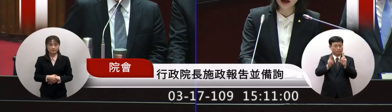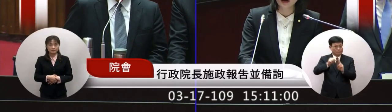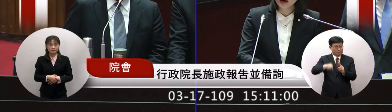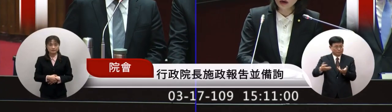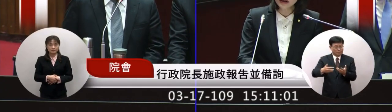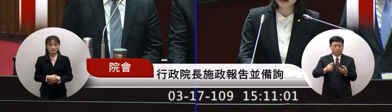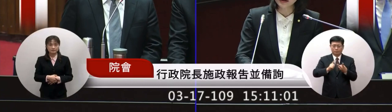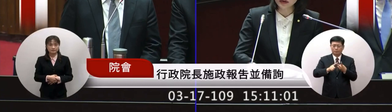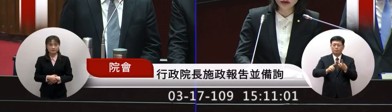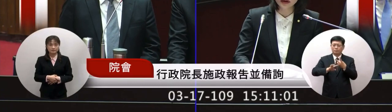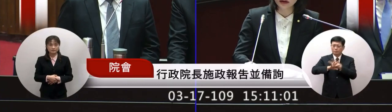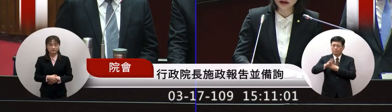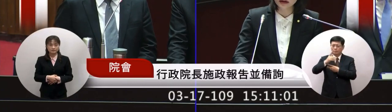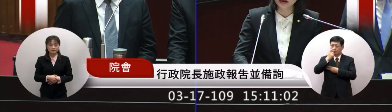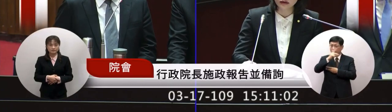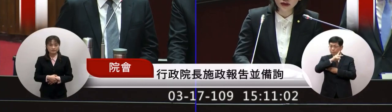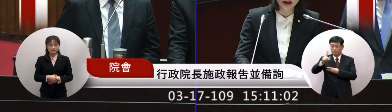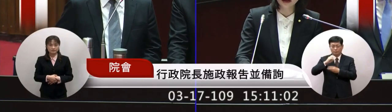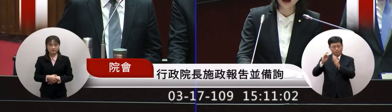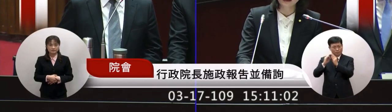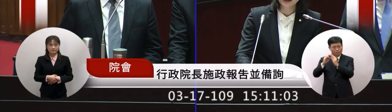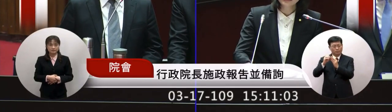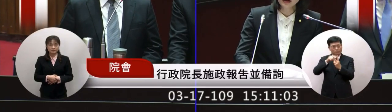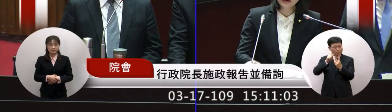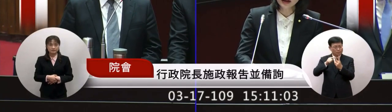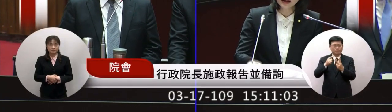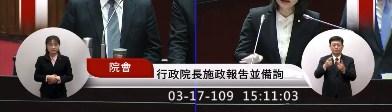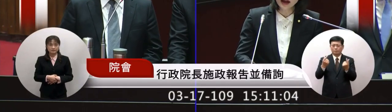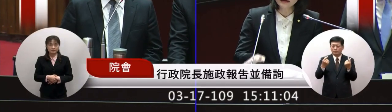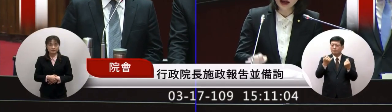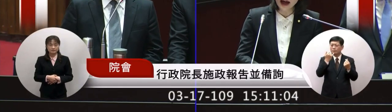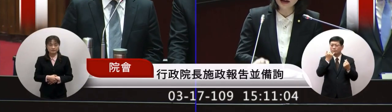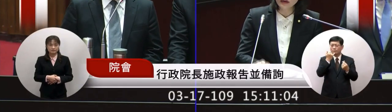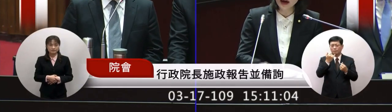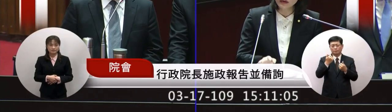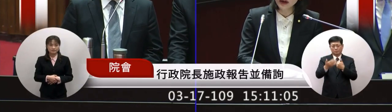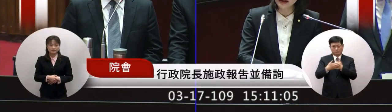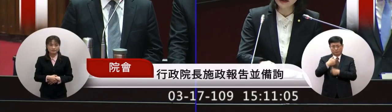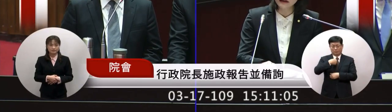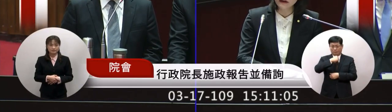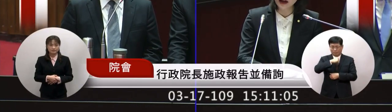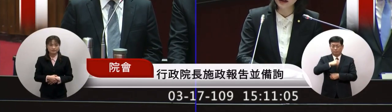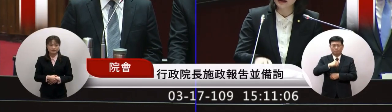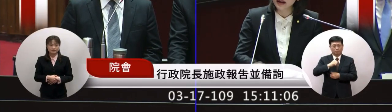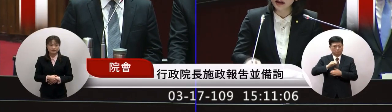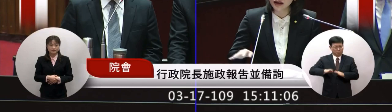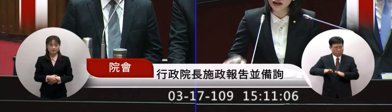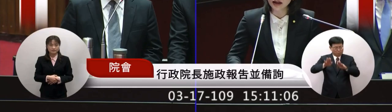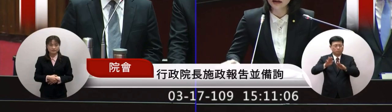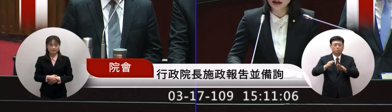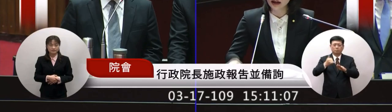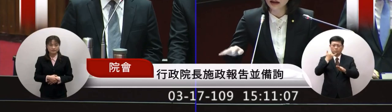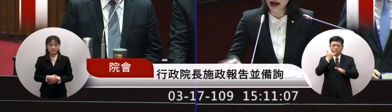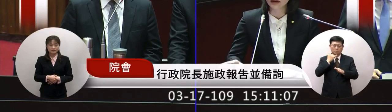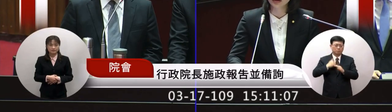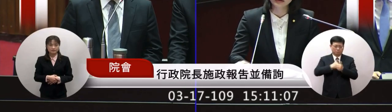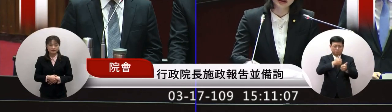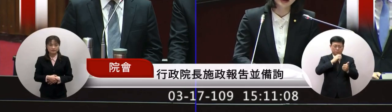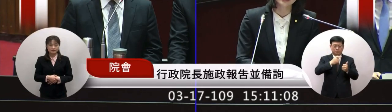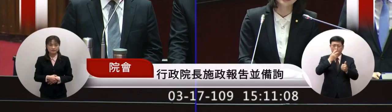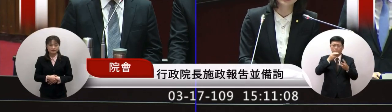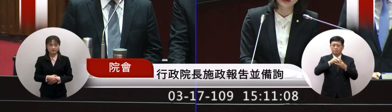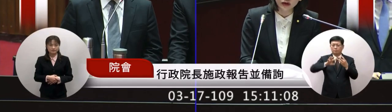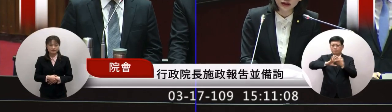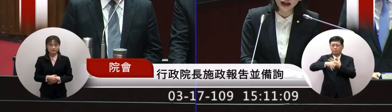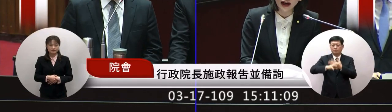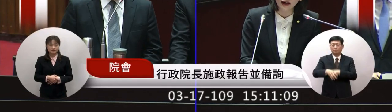也好，或者是绿色金融也好，都可以让台湾未来的发展可以引领亚洲其